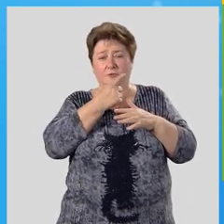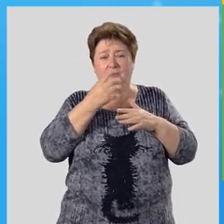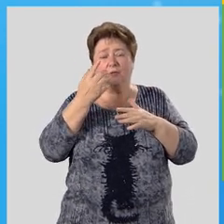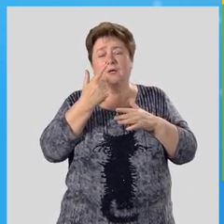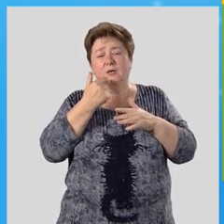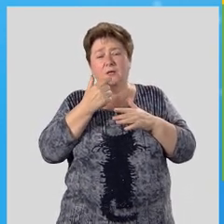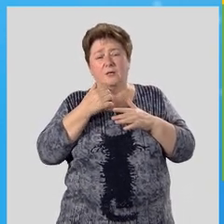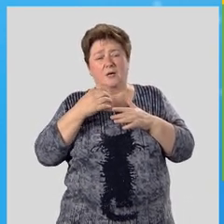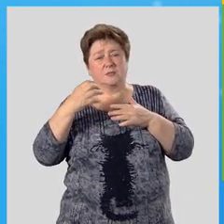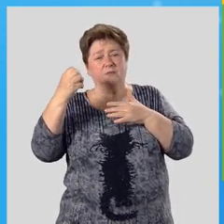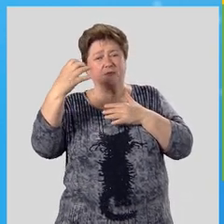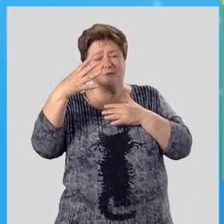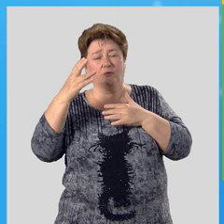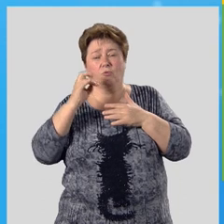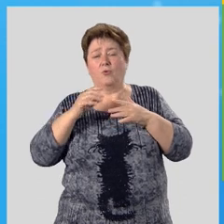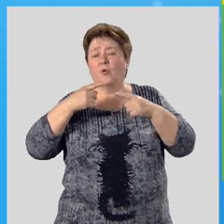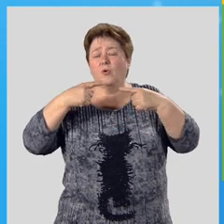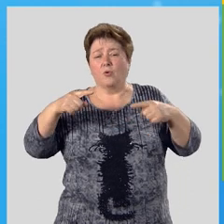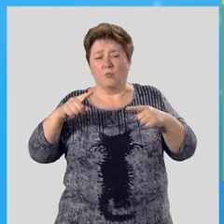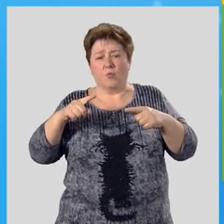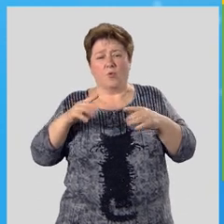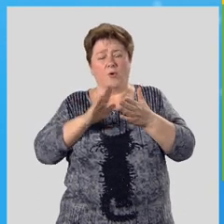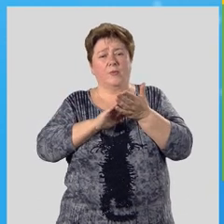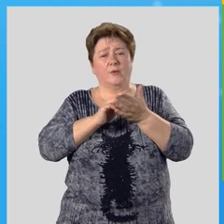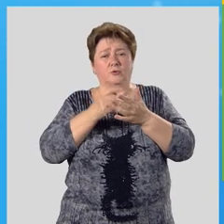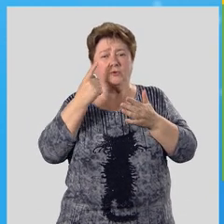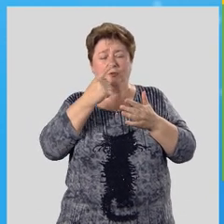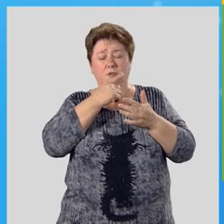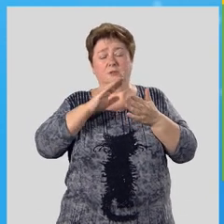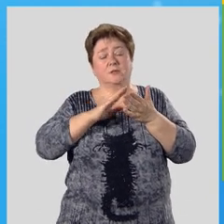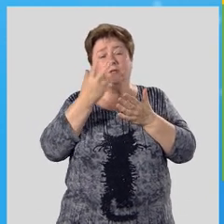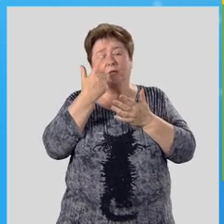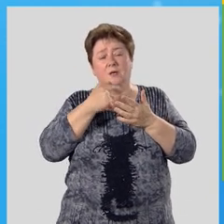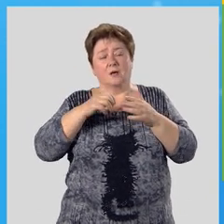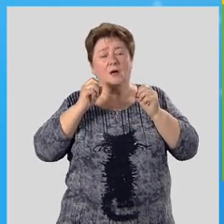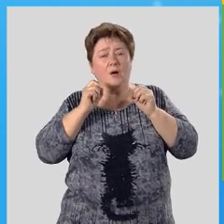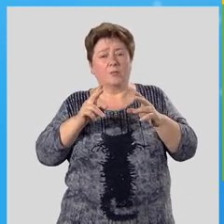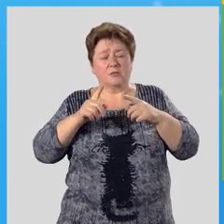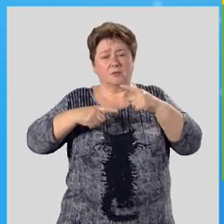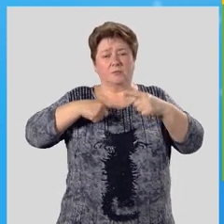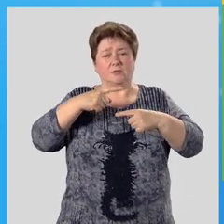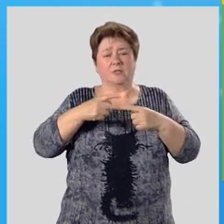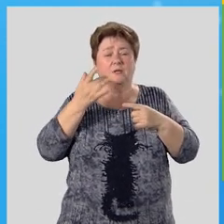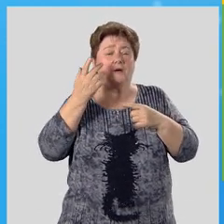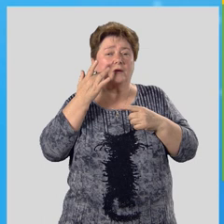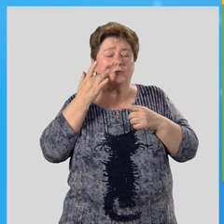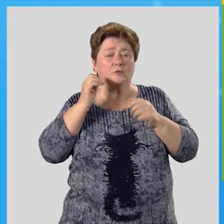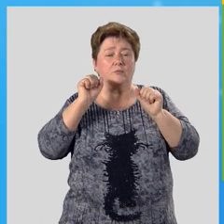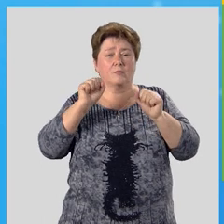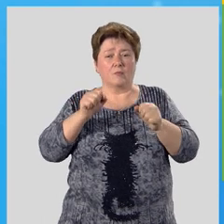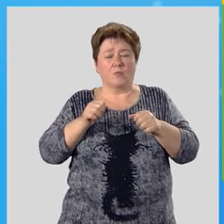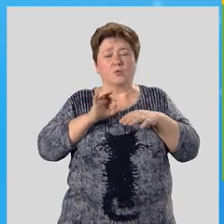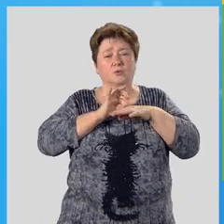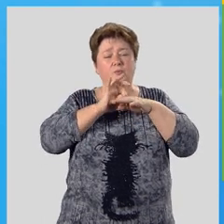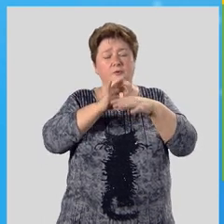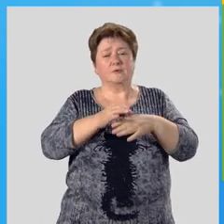области спектра, но и любое нарушение цветового зрения. опасные последствия, к которым может